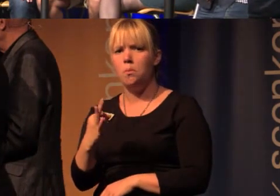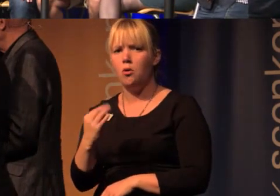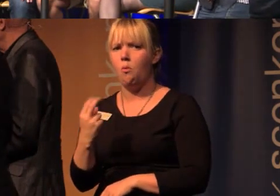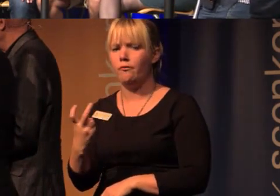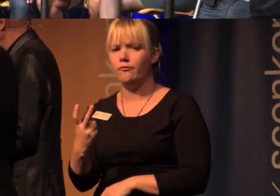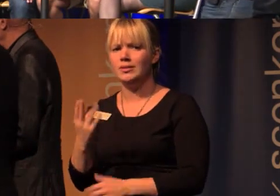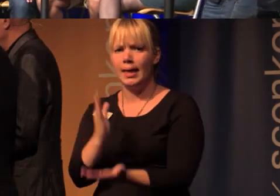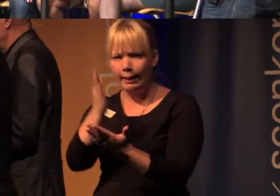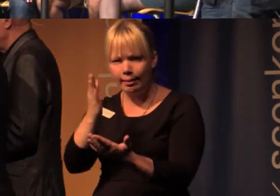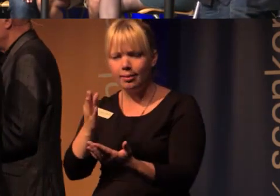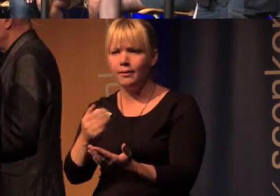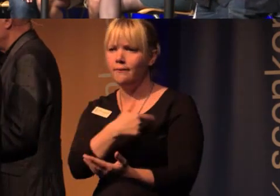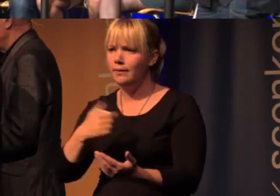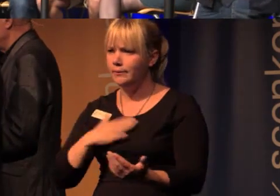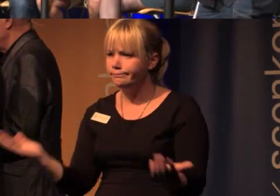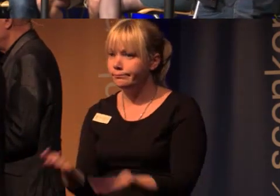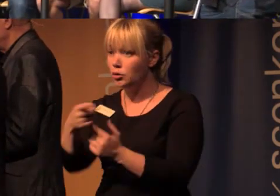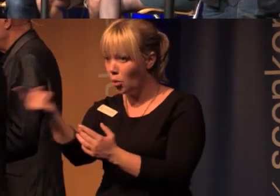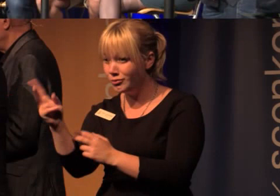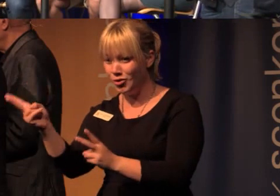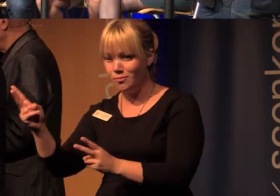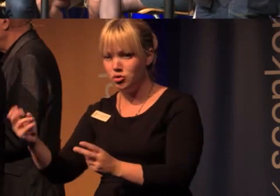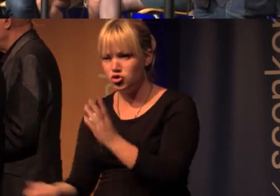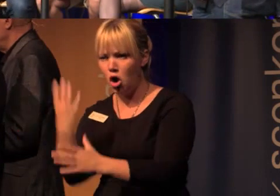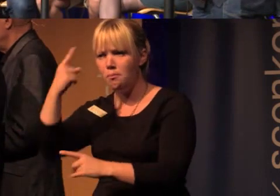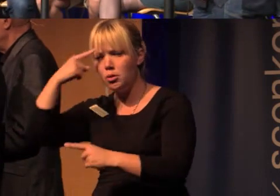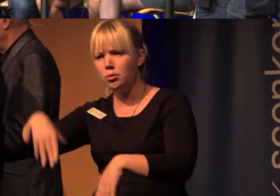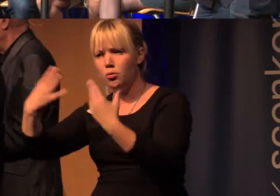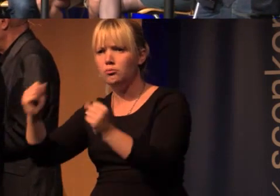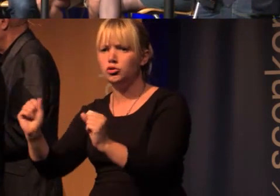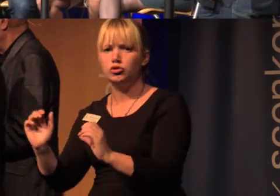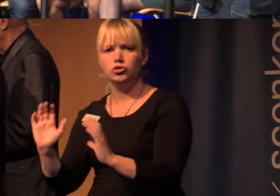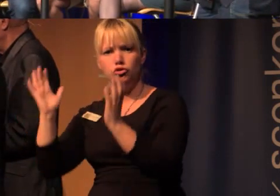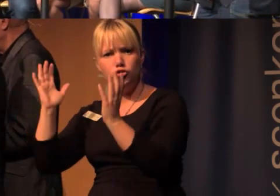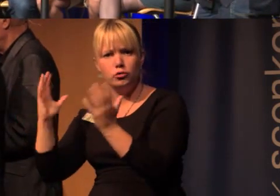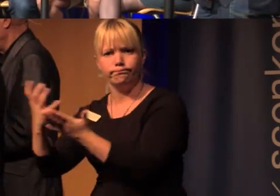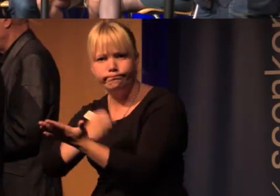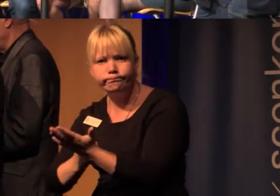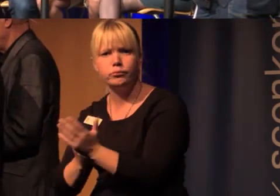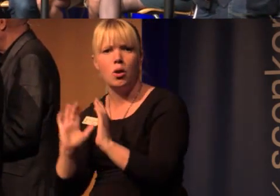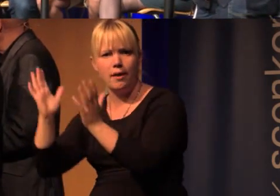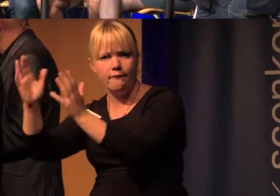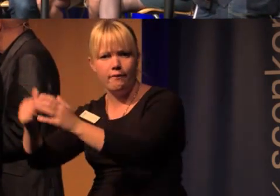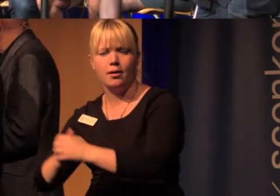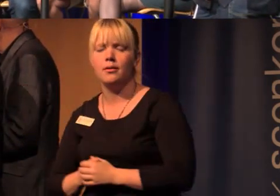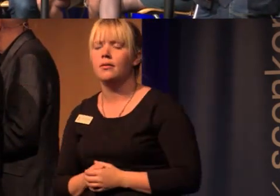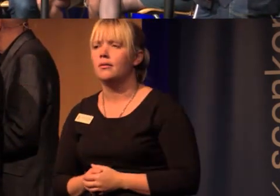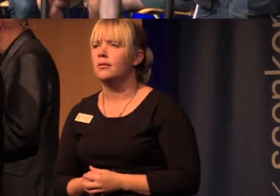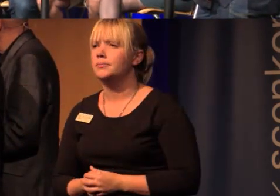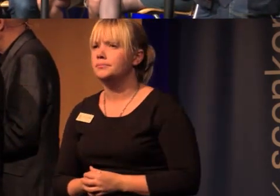till att människor kan leva på den kultur de skapar. Vi behöver göra detta samtidigt. Det finns en väldigt stor risk nämligen med